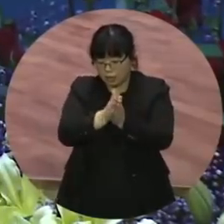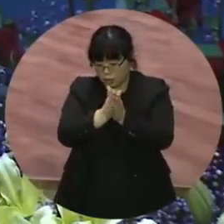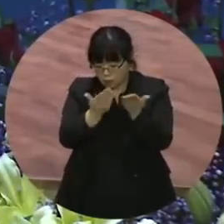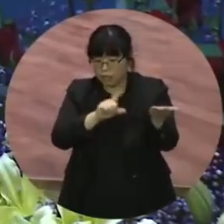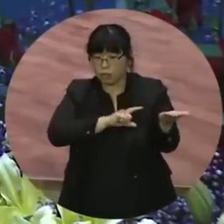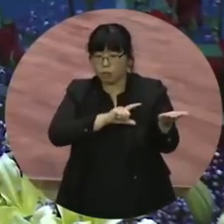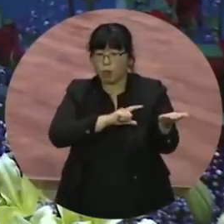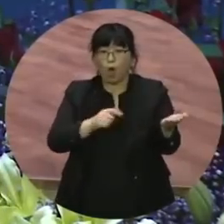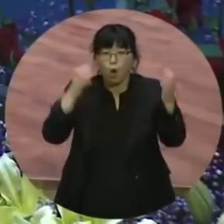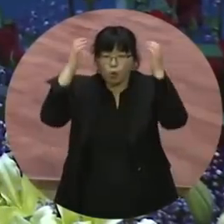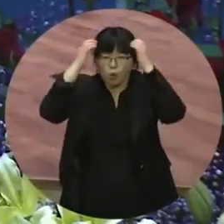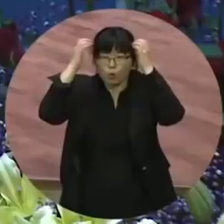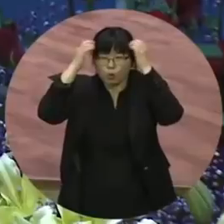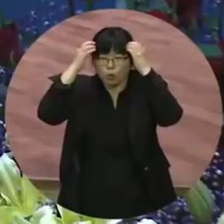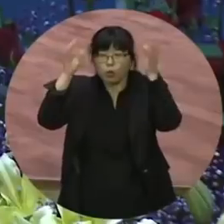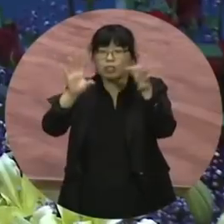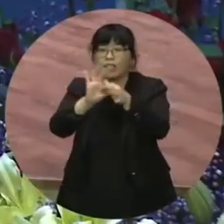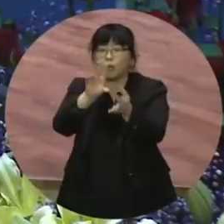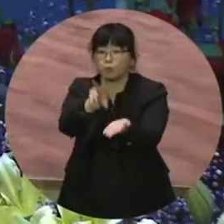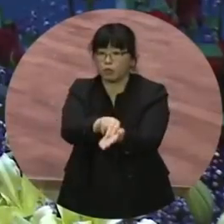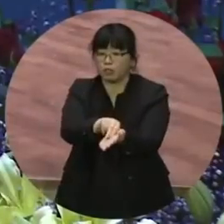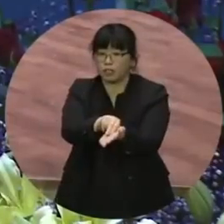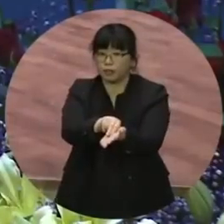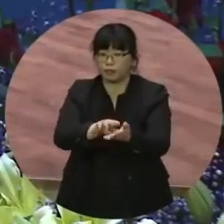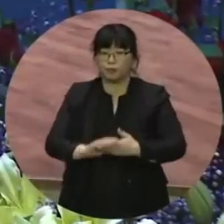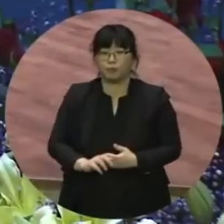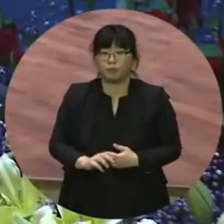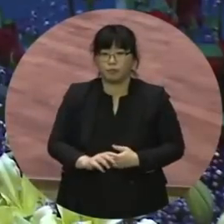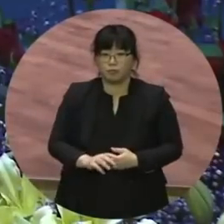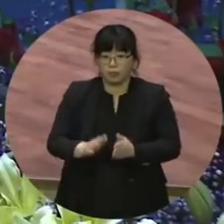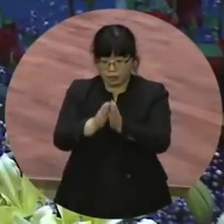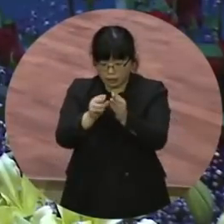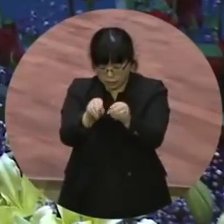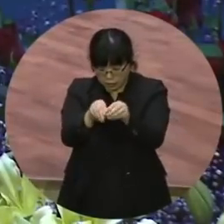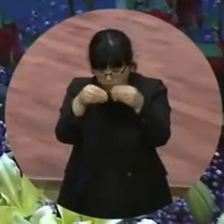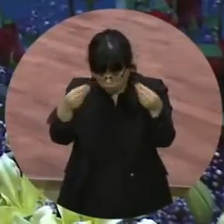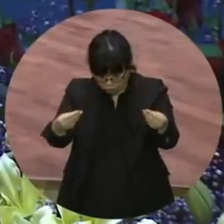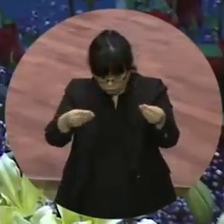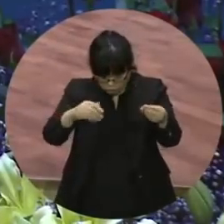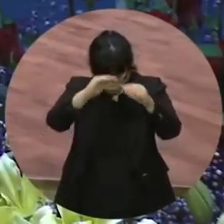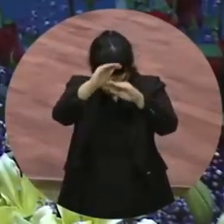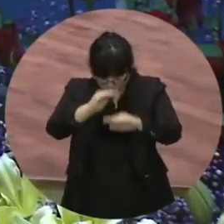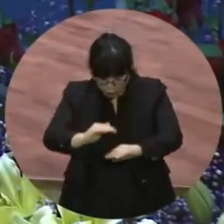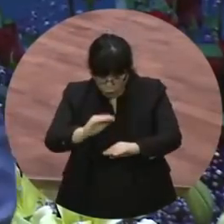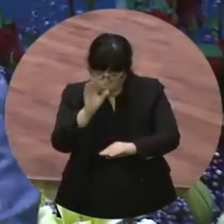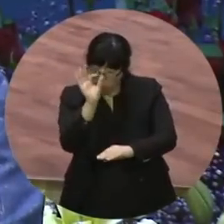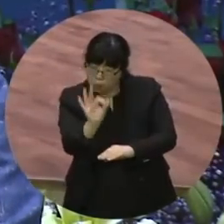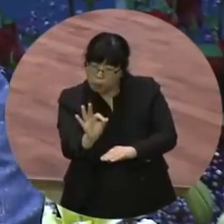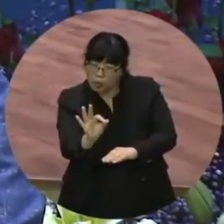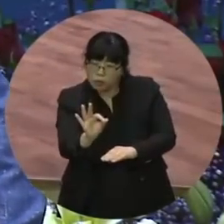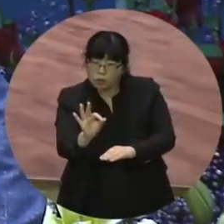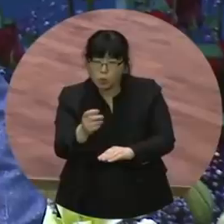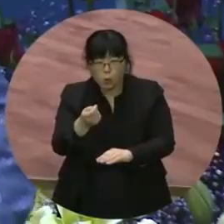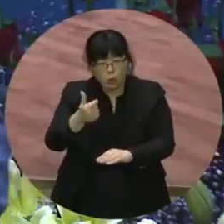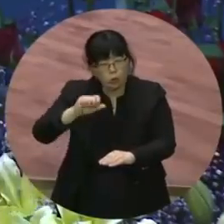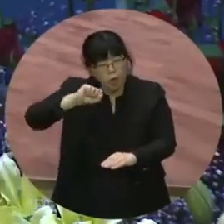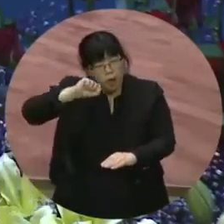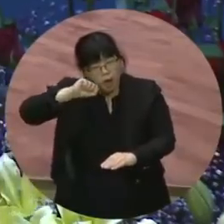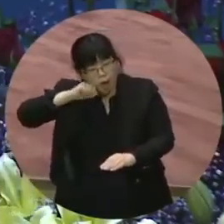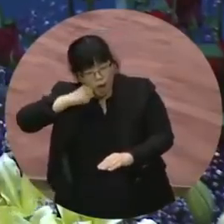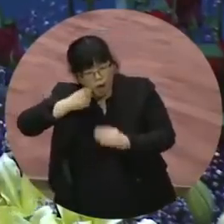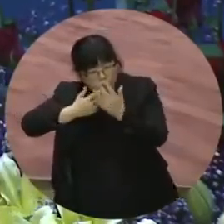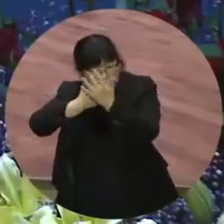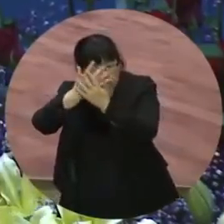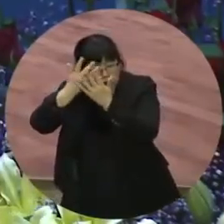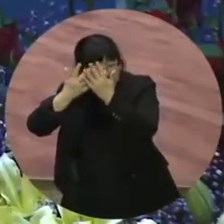여기에서 루이스는 성경에 기록되어 있는 난해한 질문에 대해서 아주 맹쾌한 답을 주고 있어요. 난해한